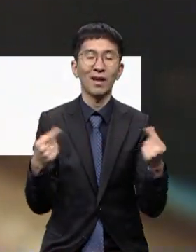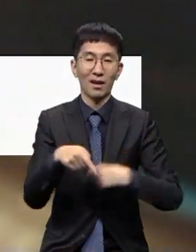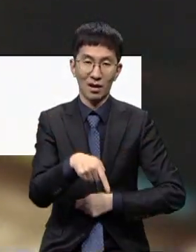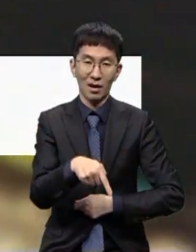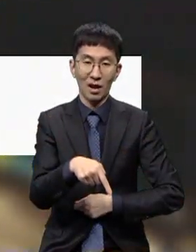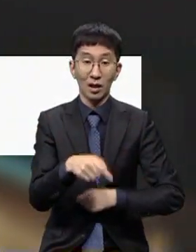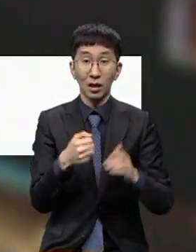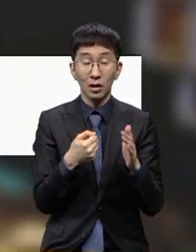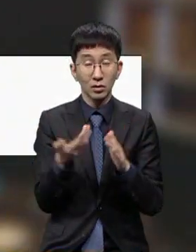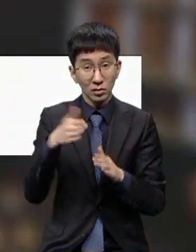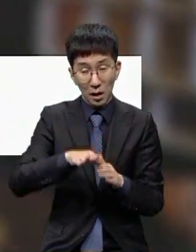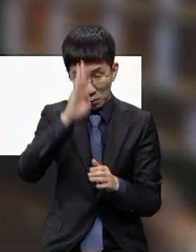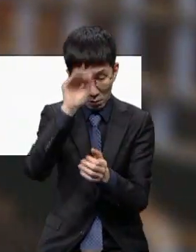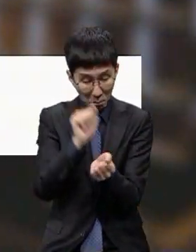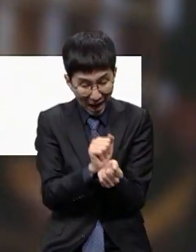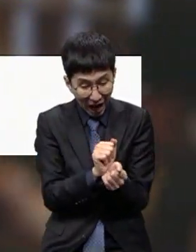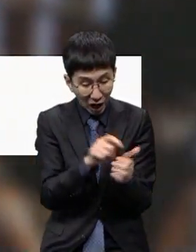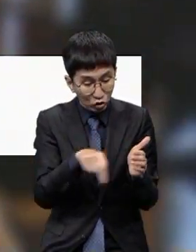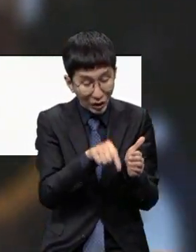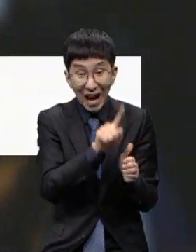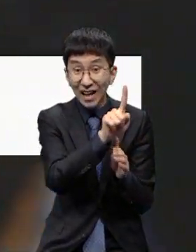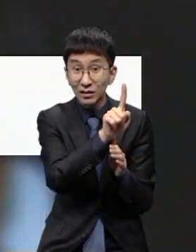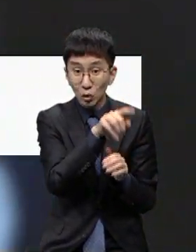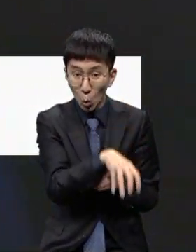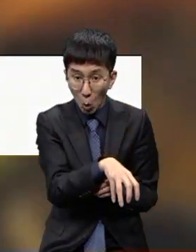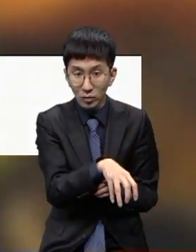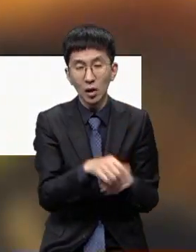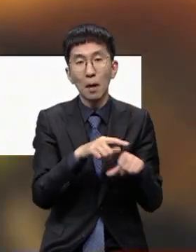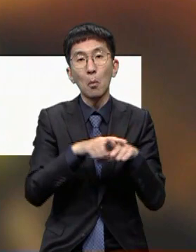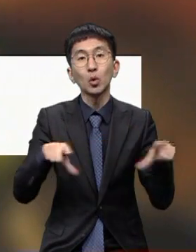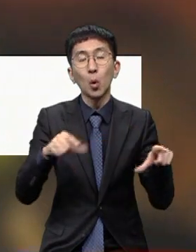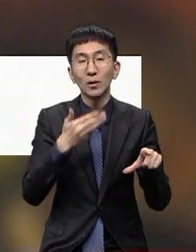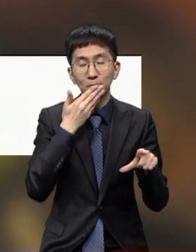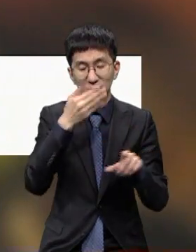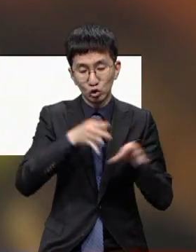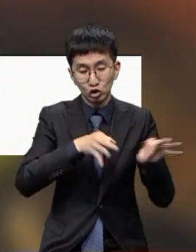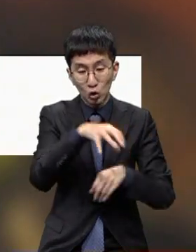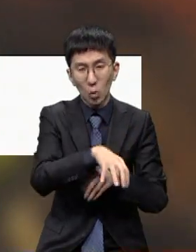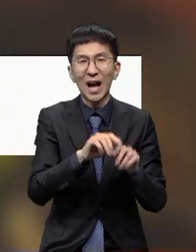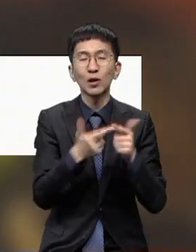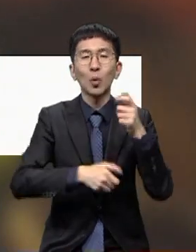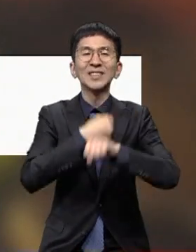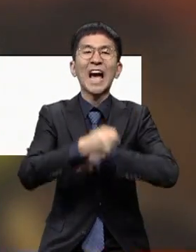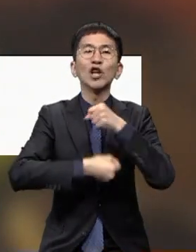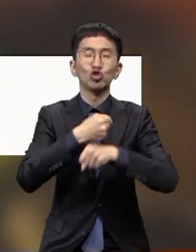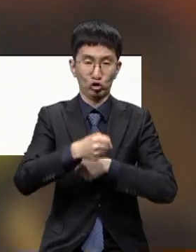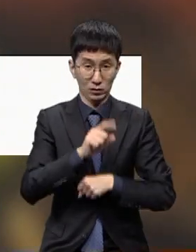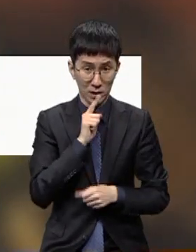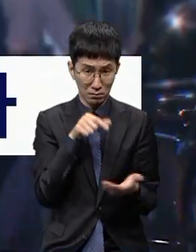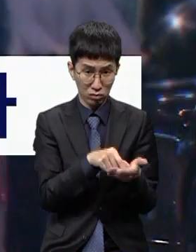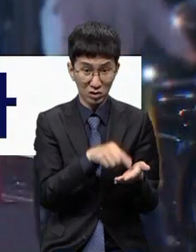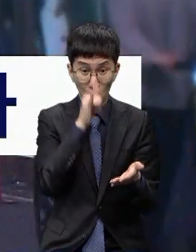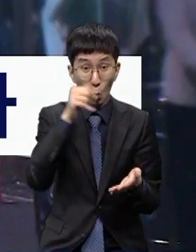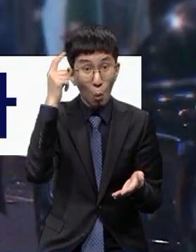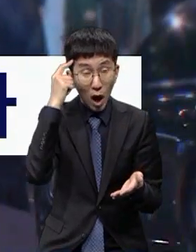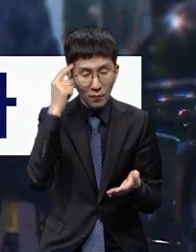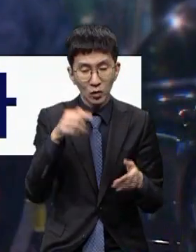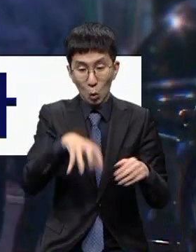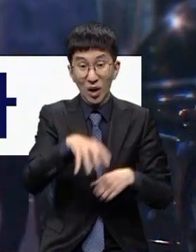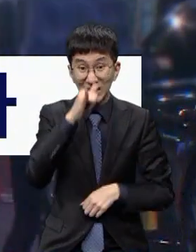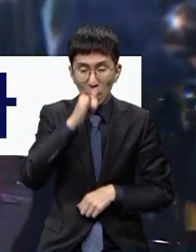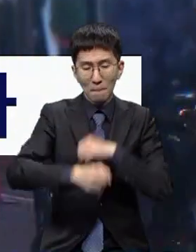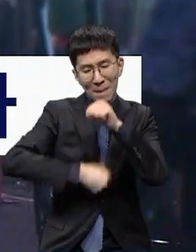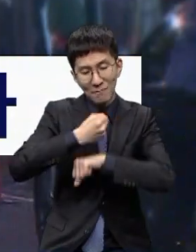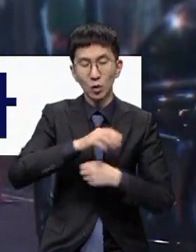그런데 확진자가 나온 가게 중 한 곳은 일반 음식점도 아닌 자유업으로 등록했습니다. 자유업은 공간만 있으면